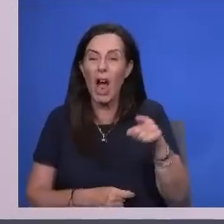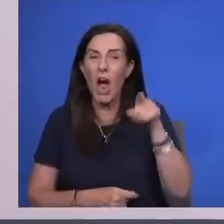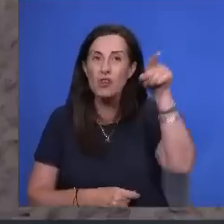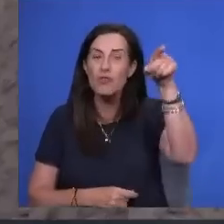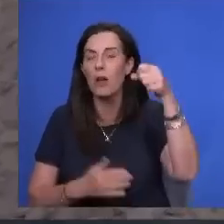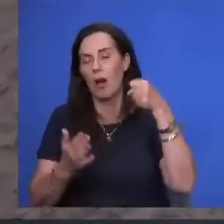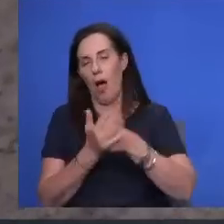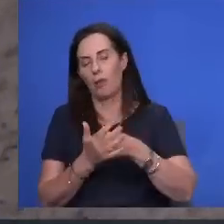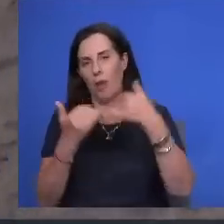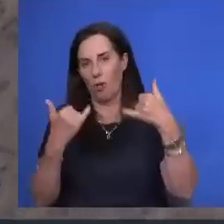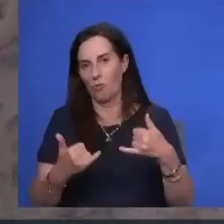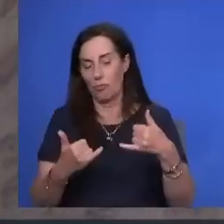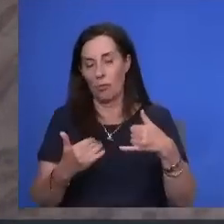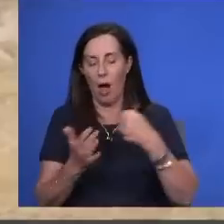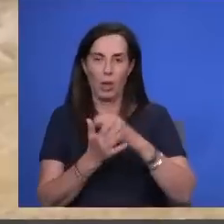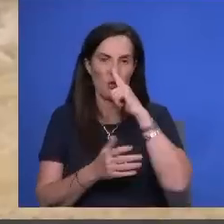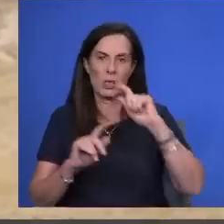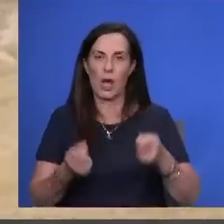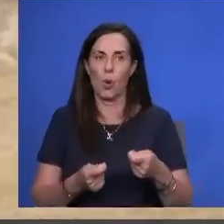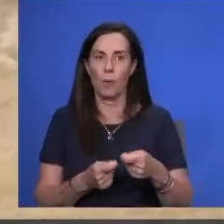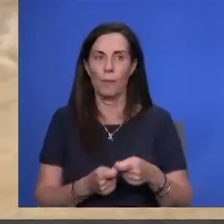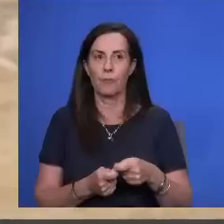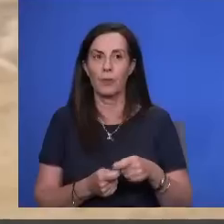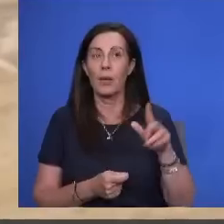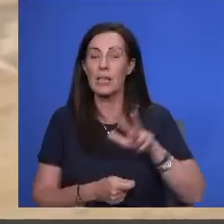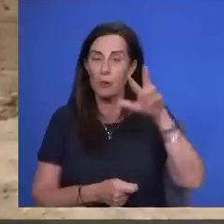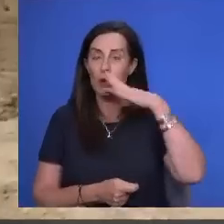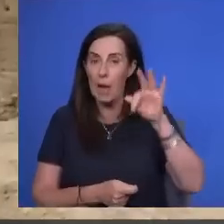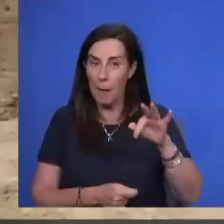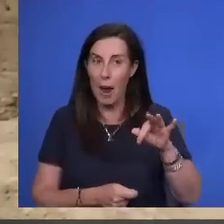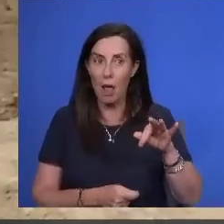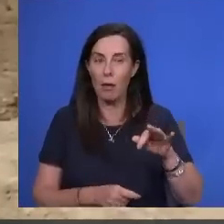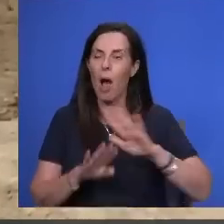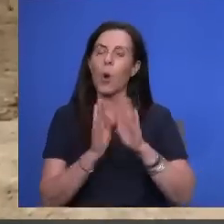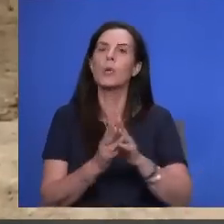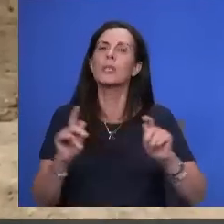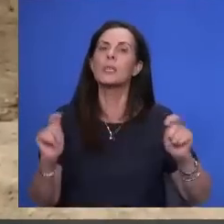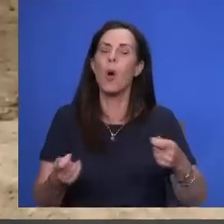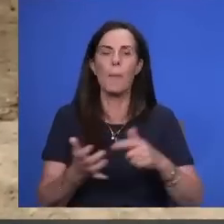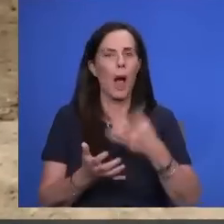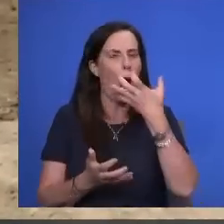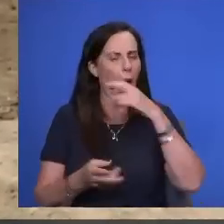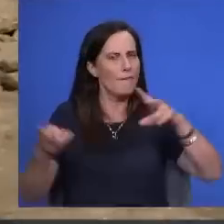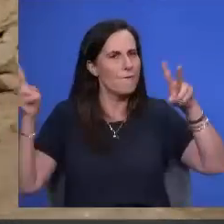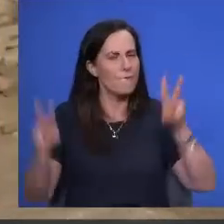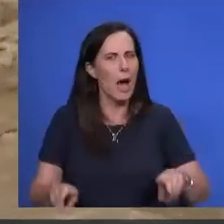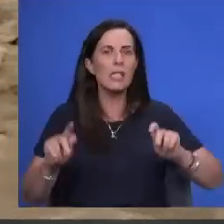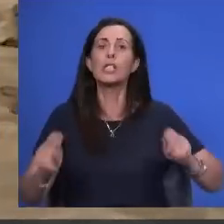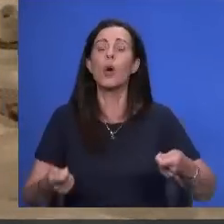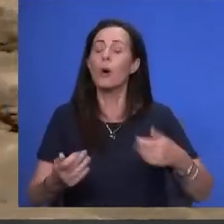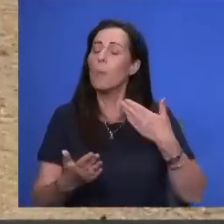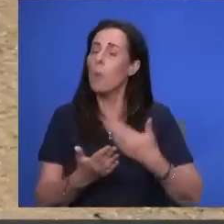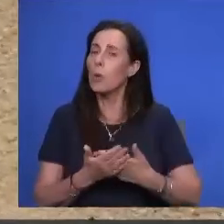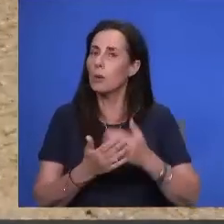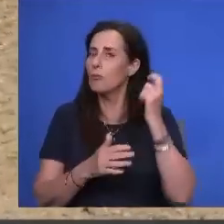לפחות בשלב הזה עד יום ראשון. מסלולי הטיול בצפון ים המלח סגורים עקב החומס הכבד, מומלץ